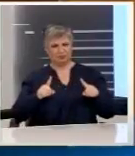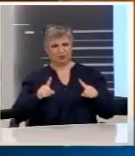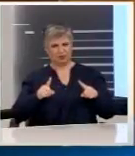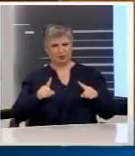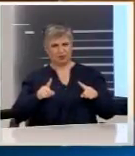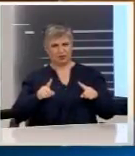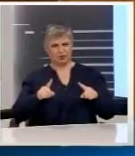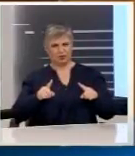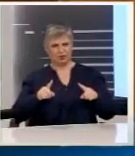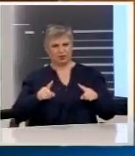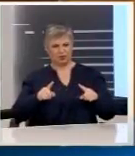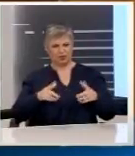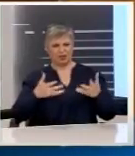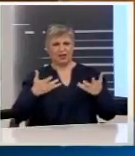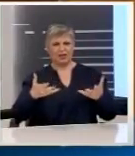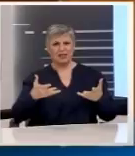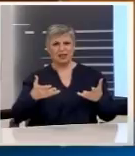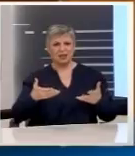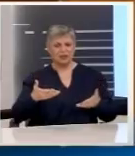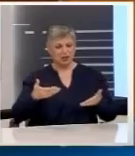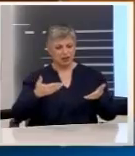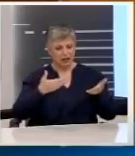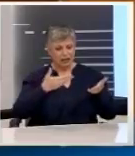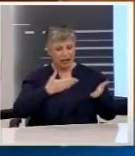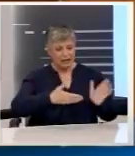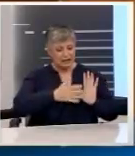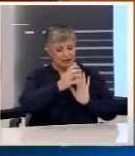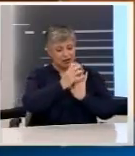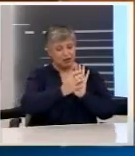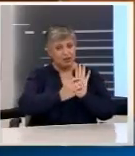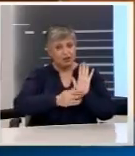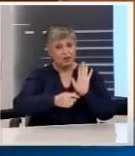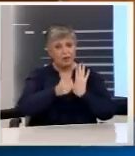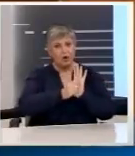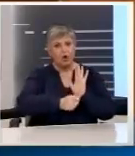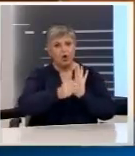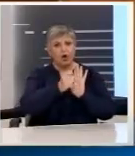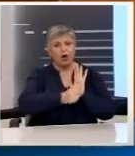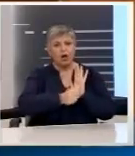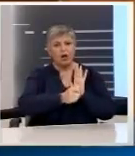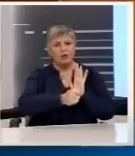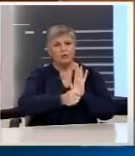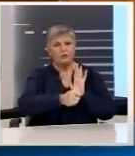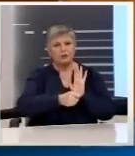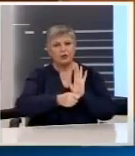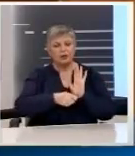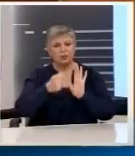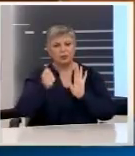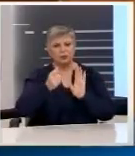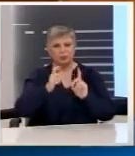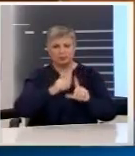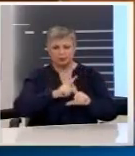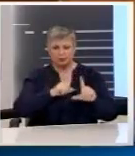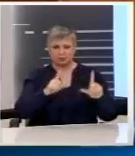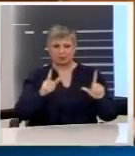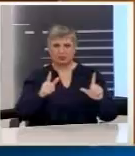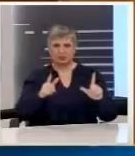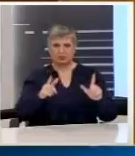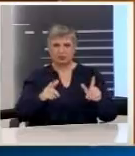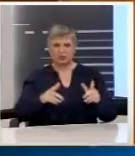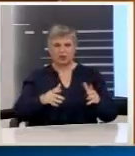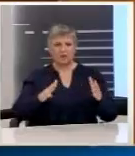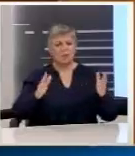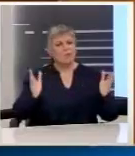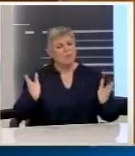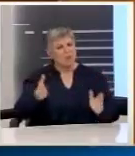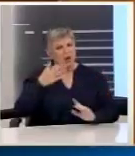Για ποιο λόγο να ομολογεί στην πρότασή της εξωματική αντιπολίτευση με τόσο κραυγαλαίο τρόπο, ότι ακόμα και ας υποθέσουμε